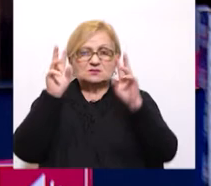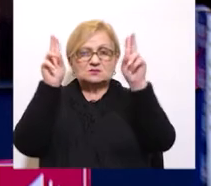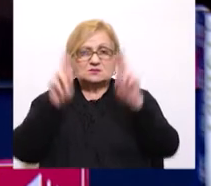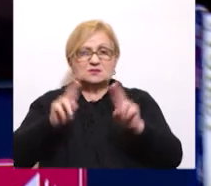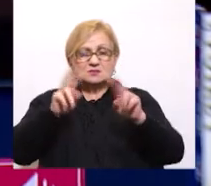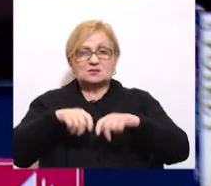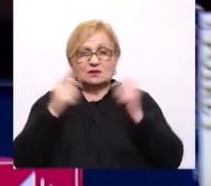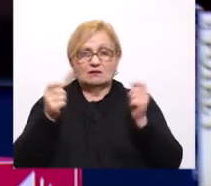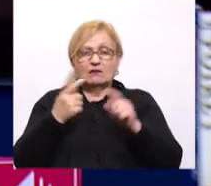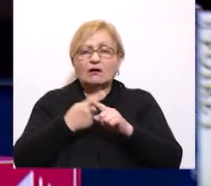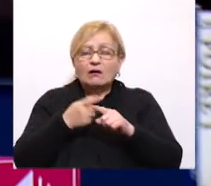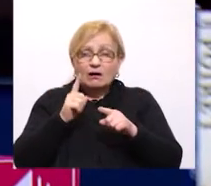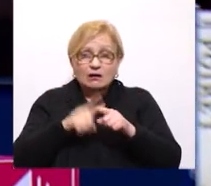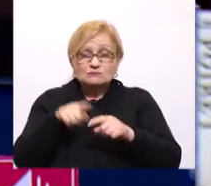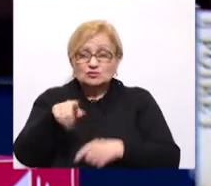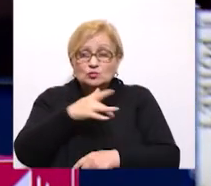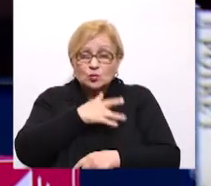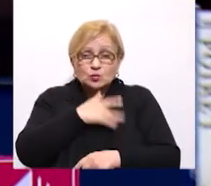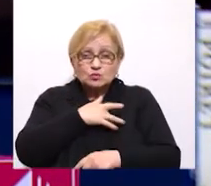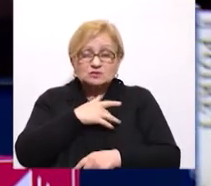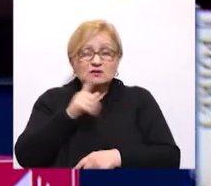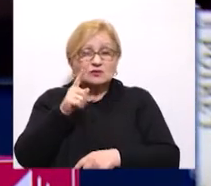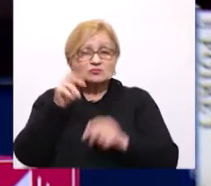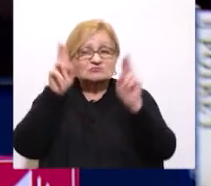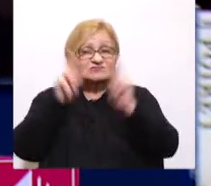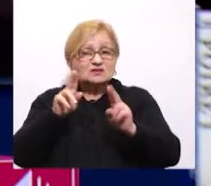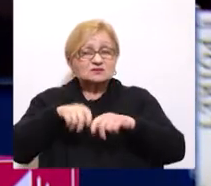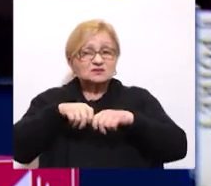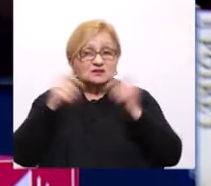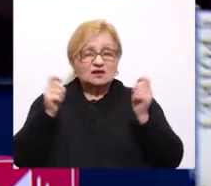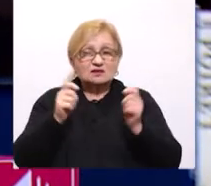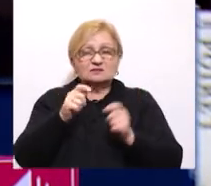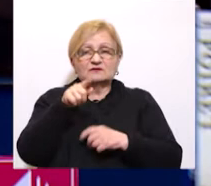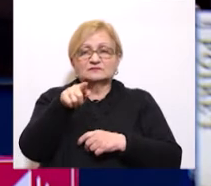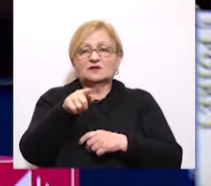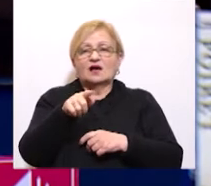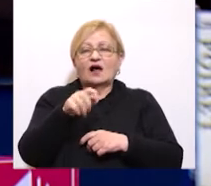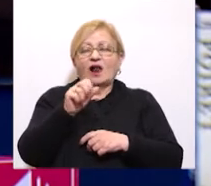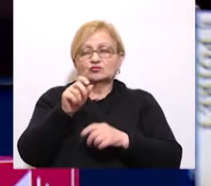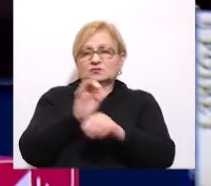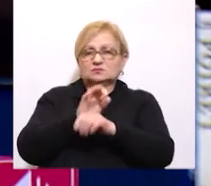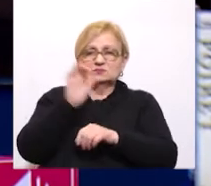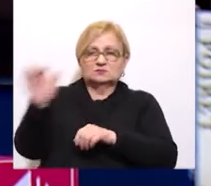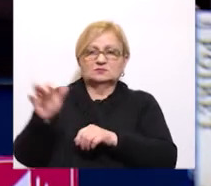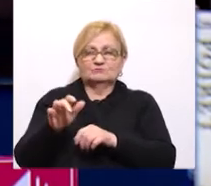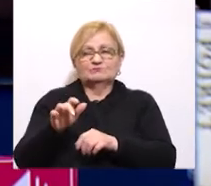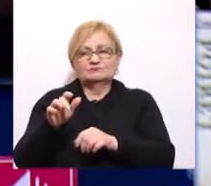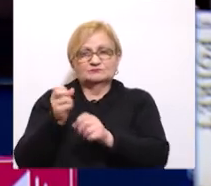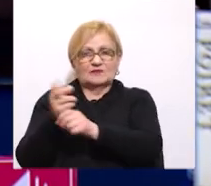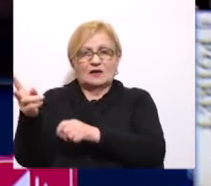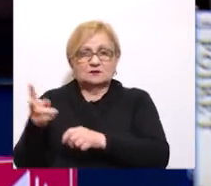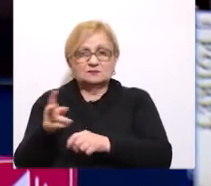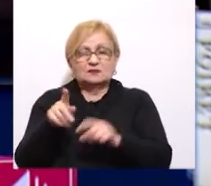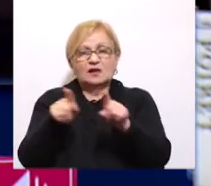და ამისთვის, სწორედ ამისთვის, როგორც წესის დამრღვევს, ისე გააძევებენ. აკაკი წერეთელიც